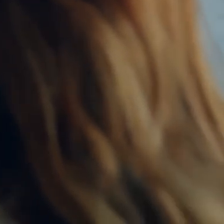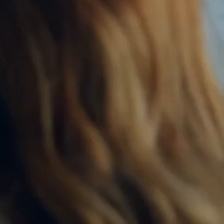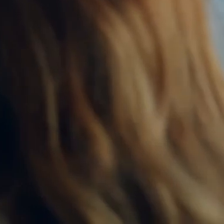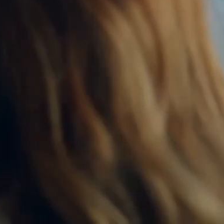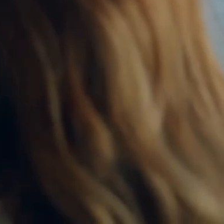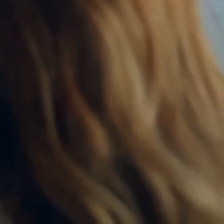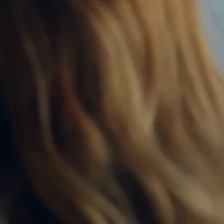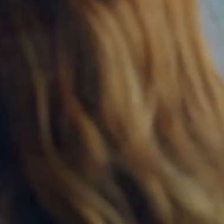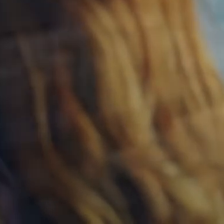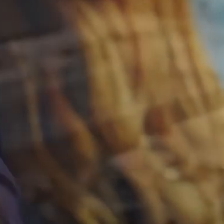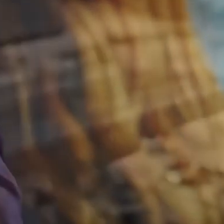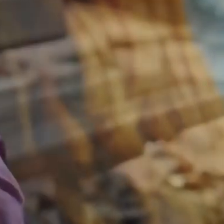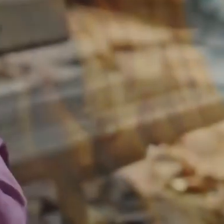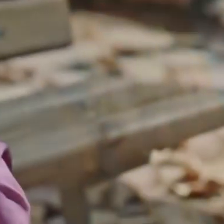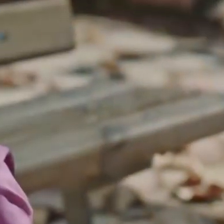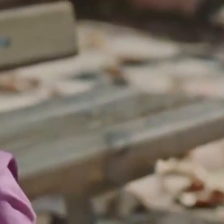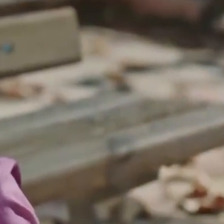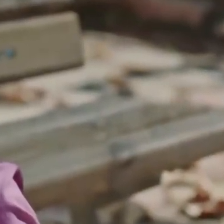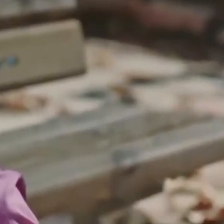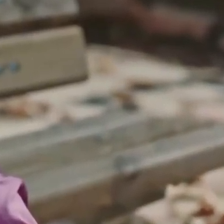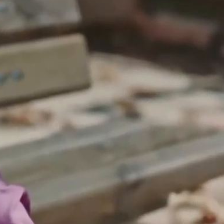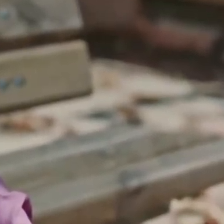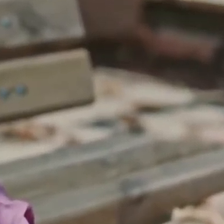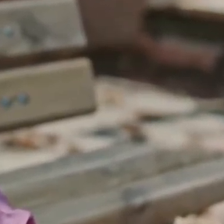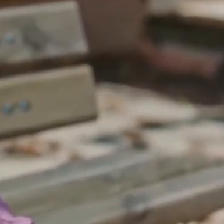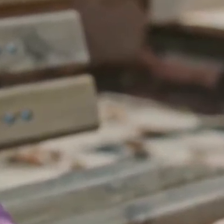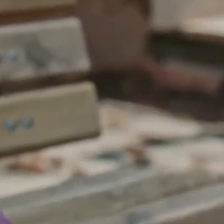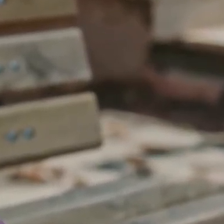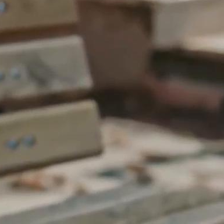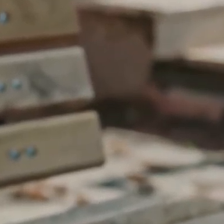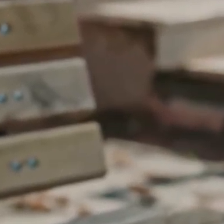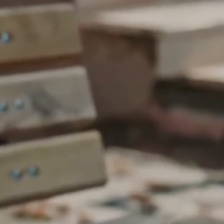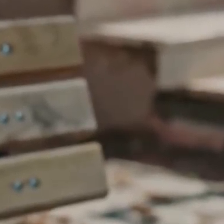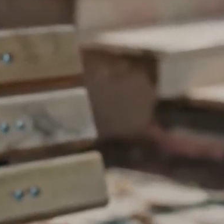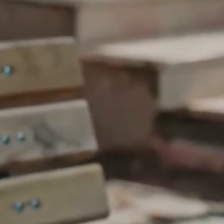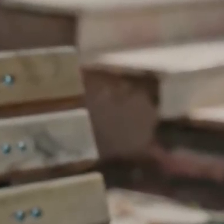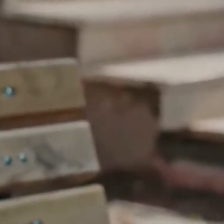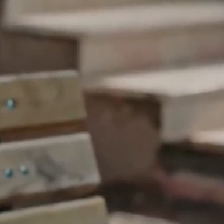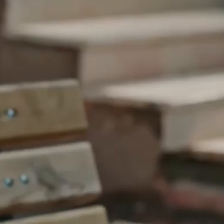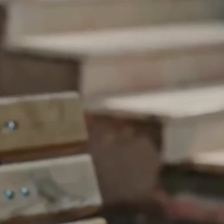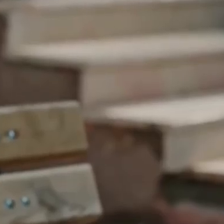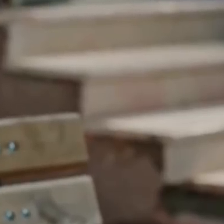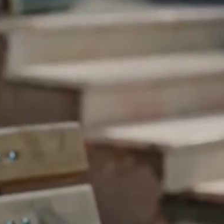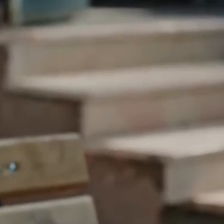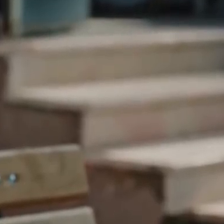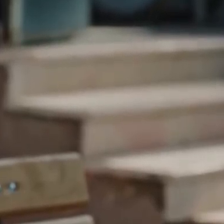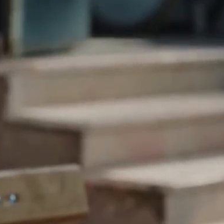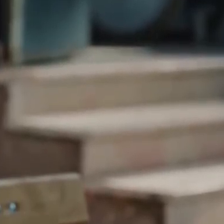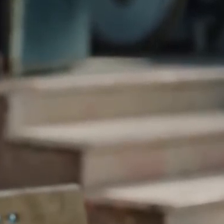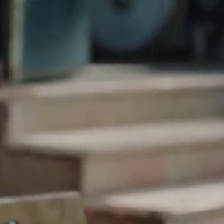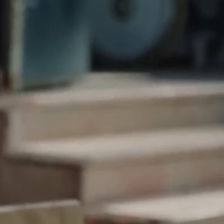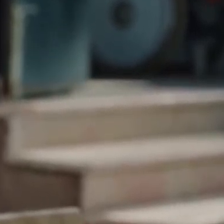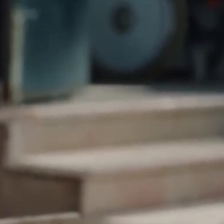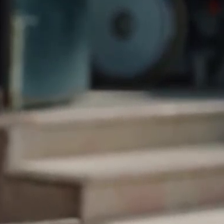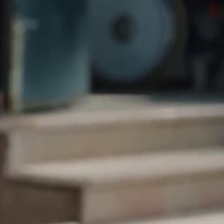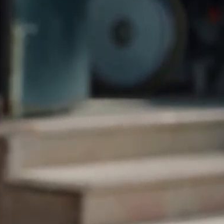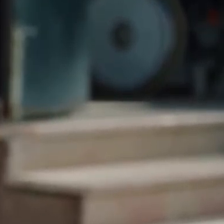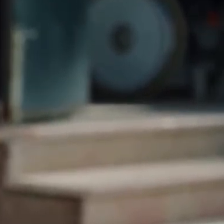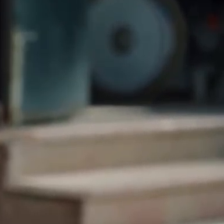sana aşık şekli. Burcu hüzünlü gözlerle bakarak elindeki kuru yaprağı çeviriyor. Gözleri dolu